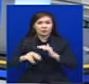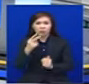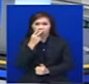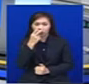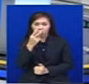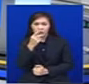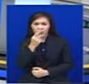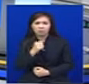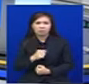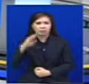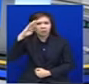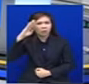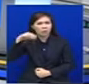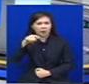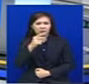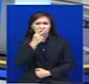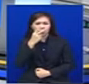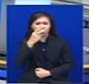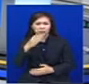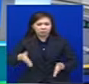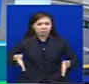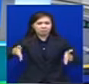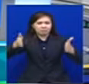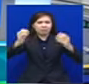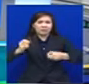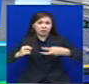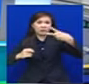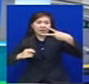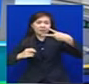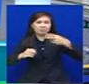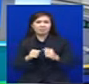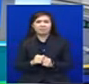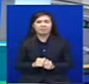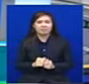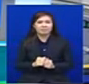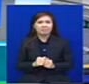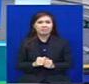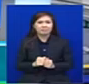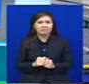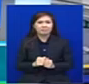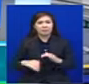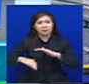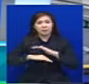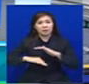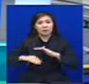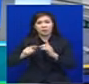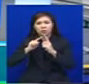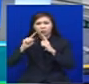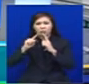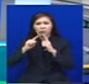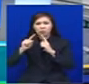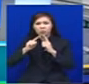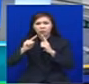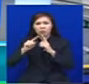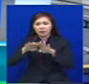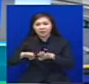ดเกิดเหตุนะครับจะพบว่าเป็นอาคารพัก2ชั้นนะครับ ตร งกระเบื้องครับเหตุเบื้องต้นจากการพูดคุย